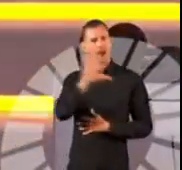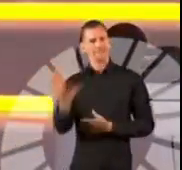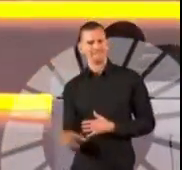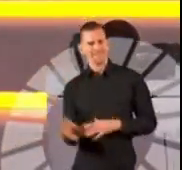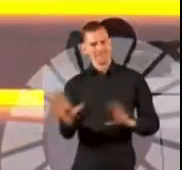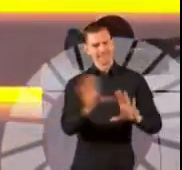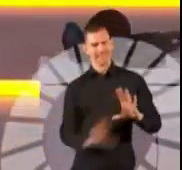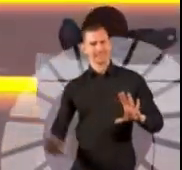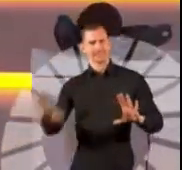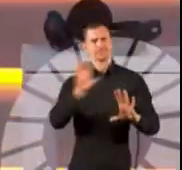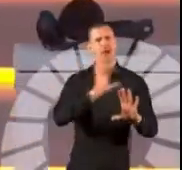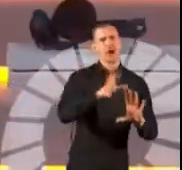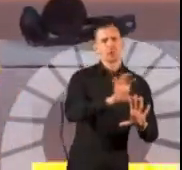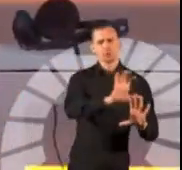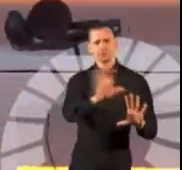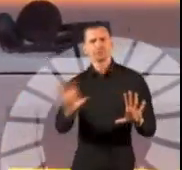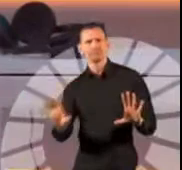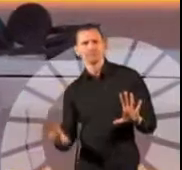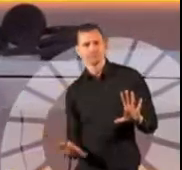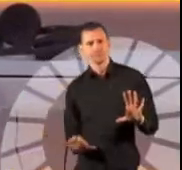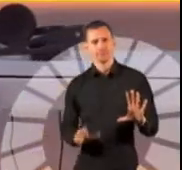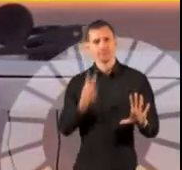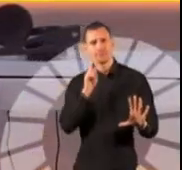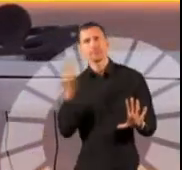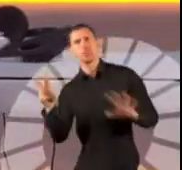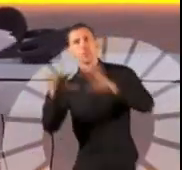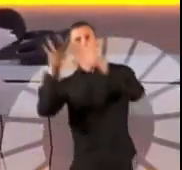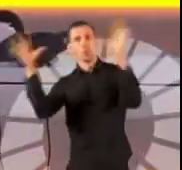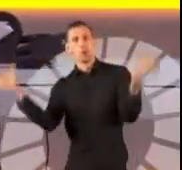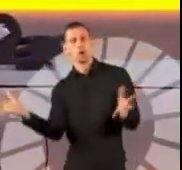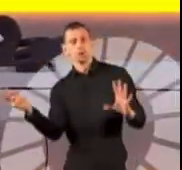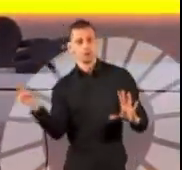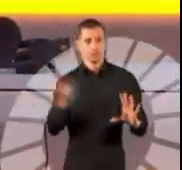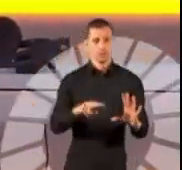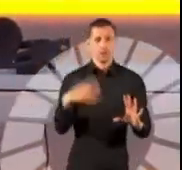have the most women's entrepreneurship initiatives in the world.